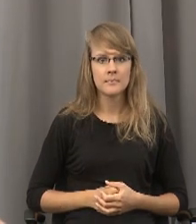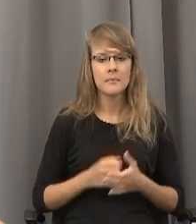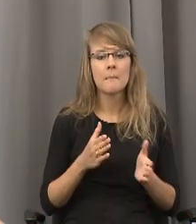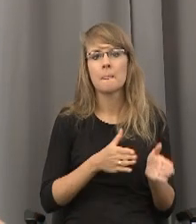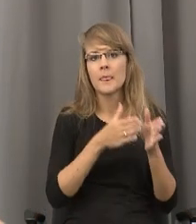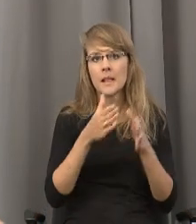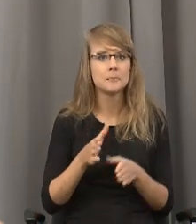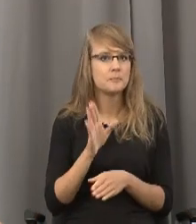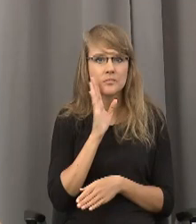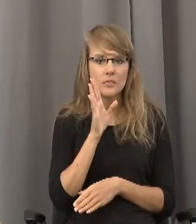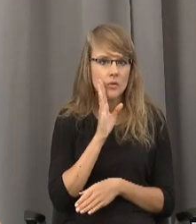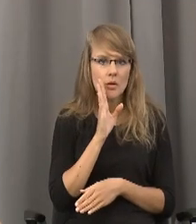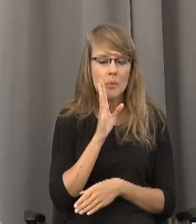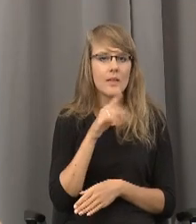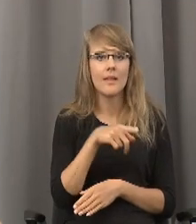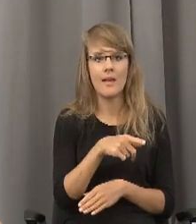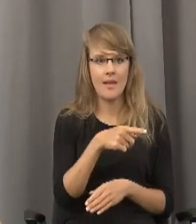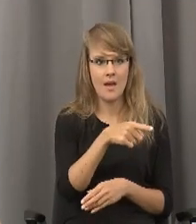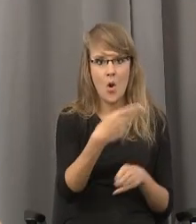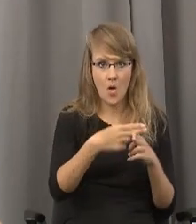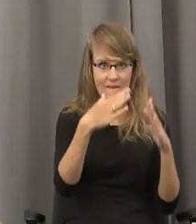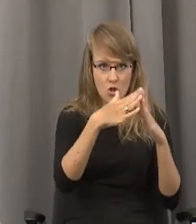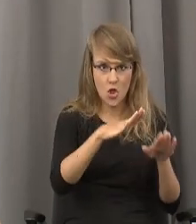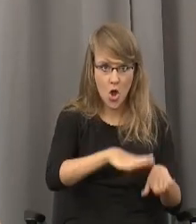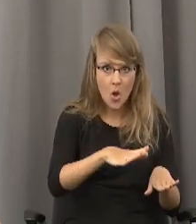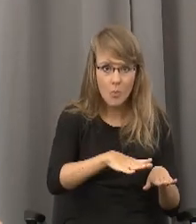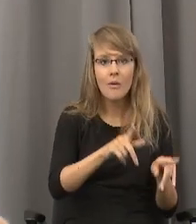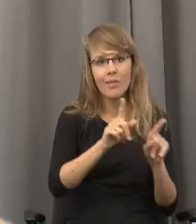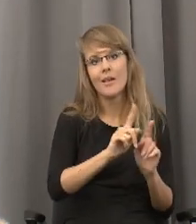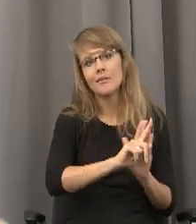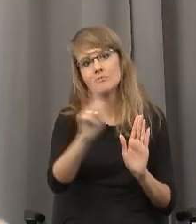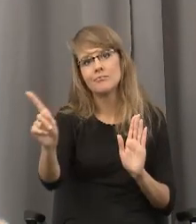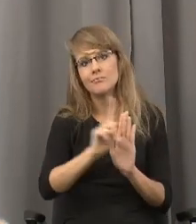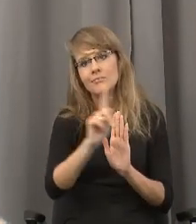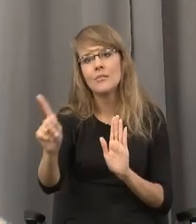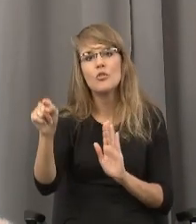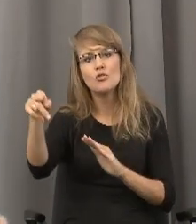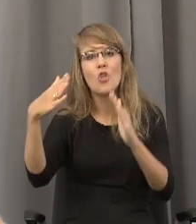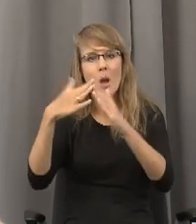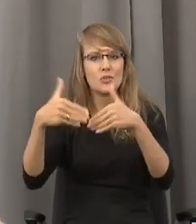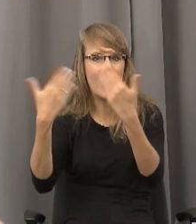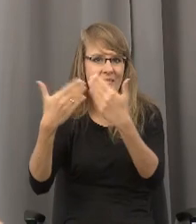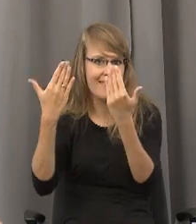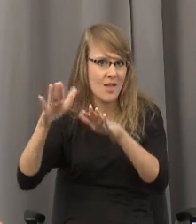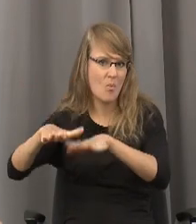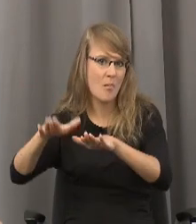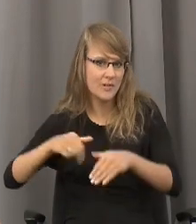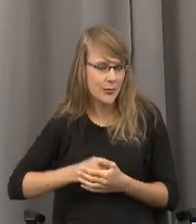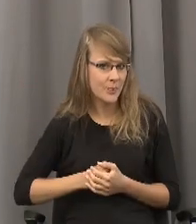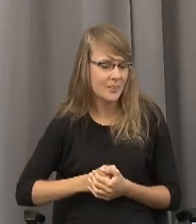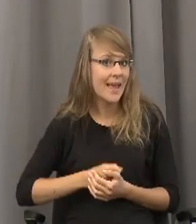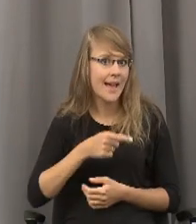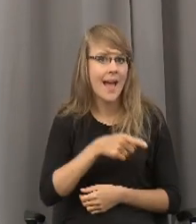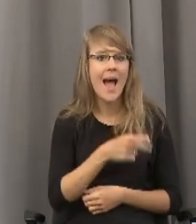kiedy przebywa chory w domu i korzysta z usług domu dziennego pobytu. Proszę zwrócić uwagę również na to, że w tych